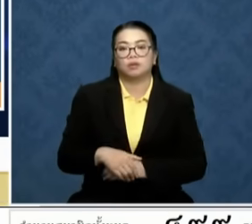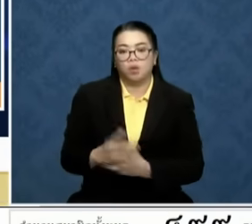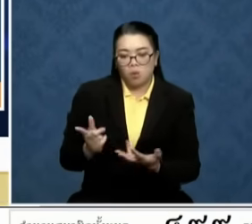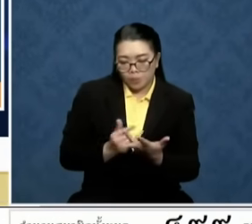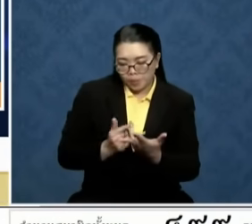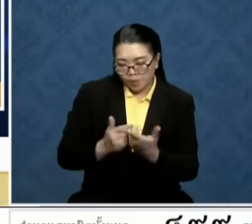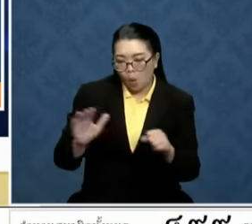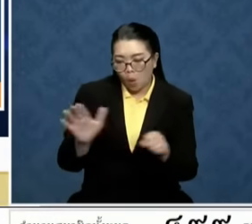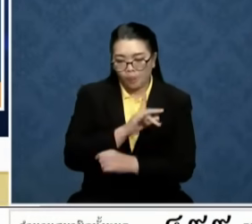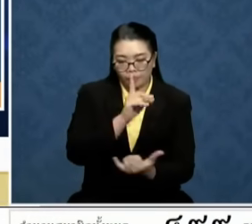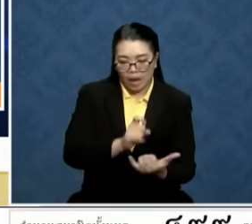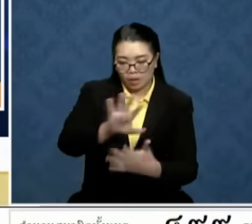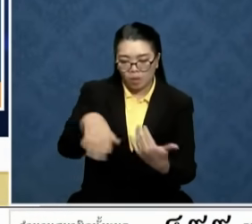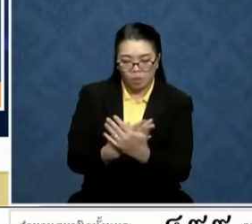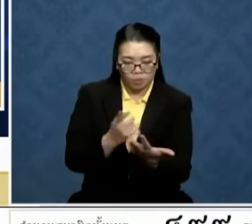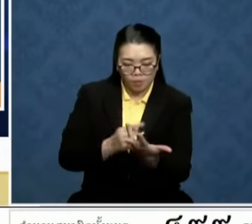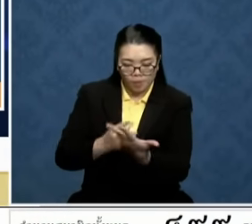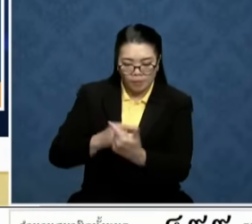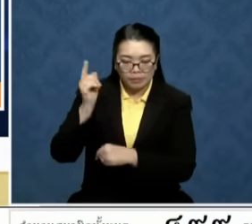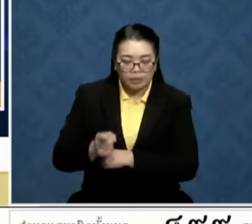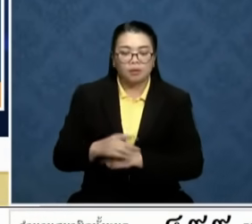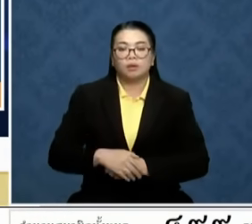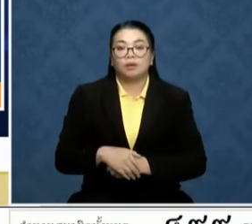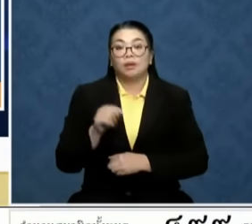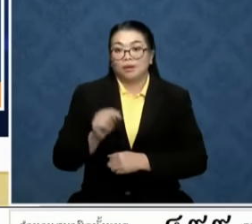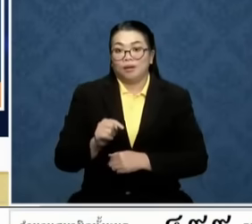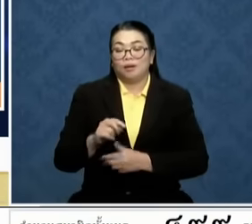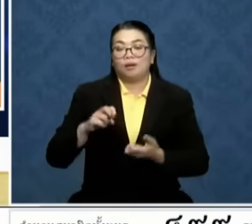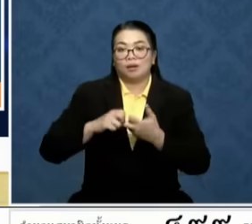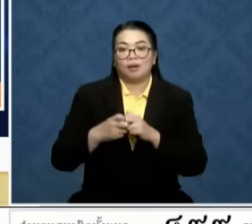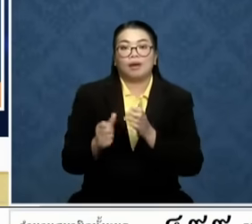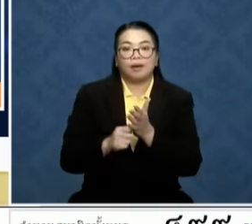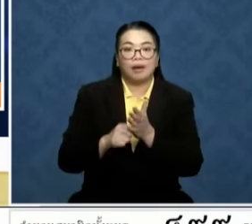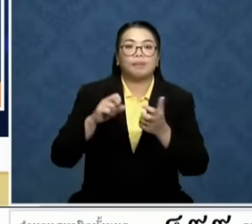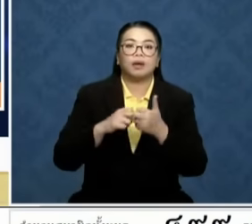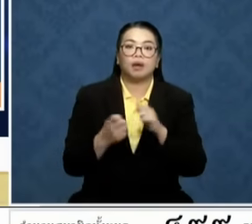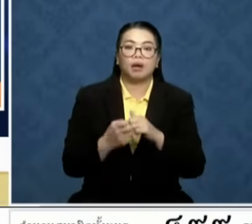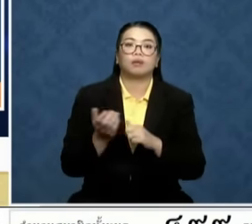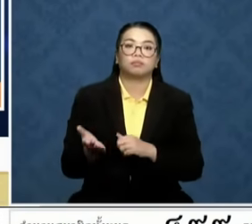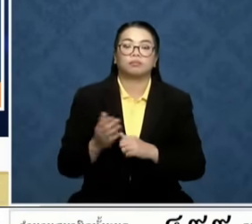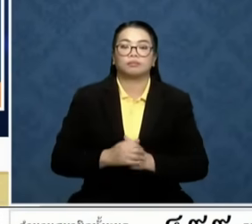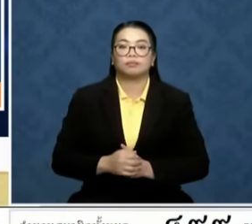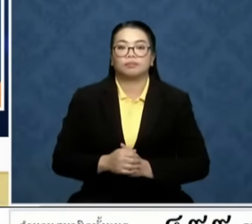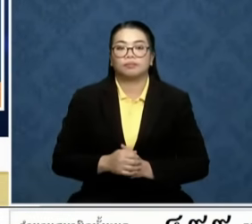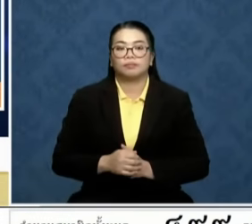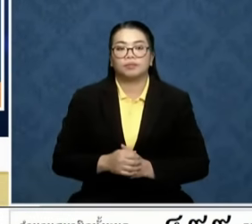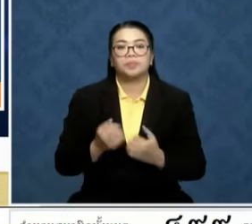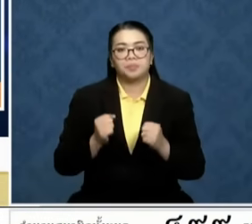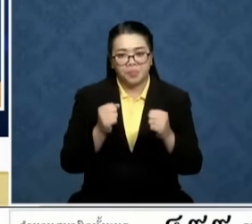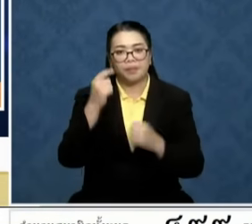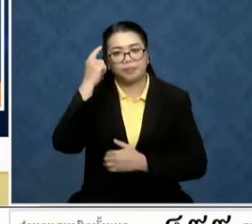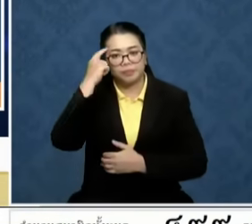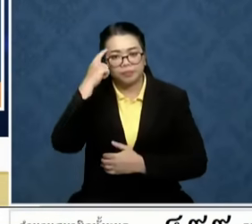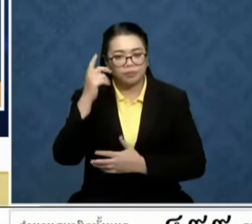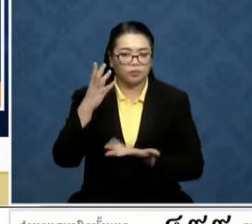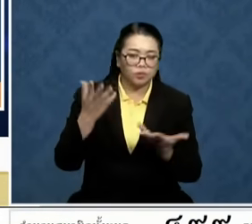คณะอนุกรรมาธิการแก้ไขปัญหาปลาหมอควาดำแล้วกันเรียกสั้นๆนะครับผมเป็นประธานเนี่ยก็พยายามครับ